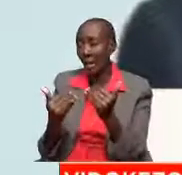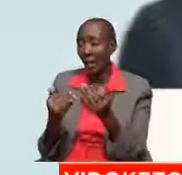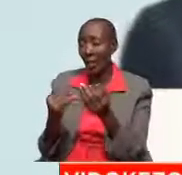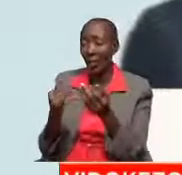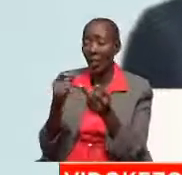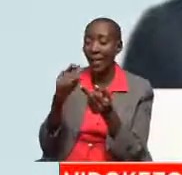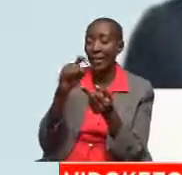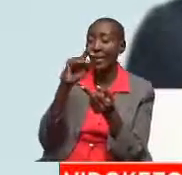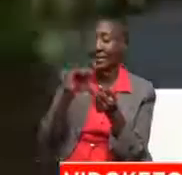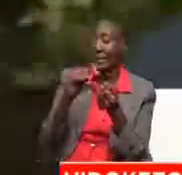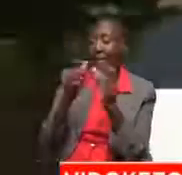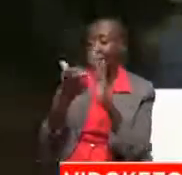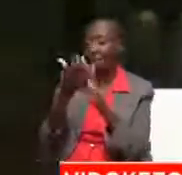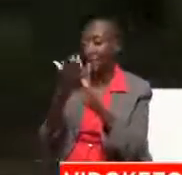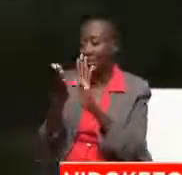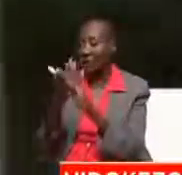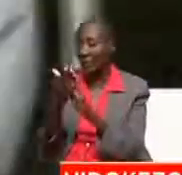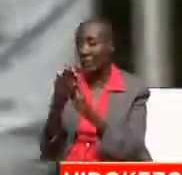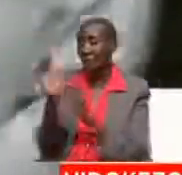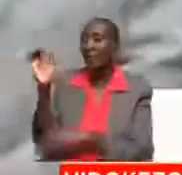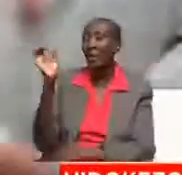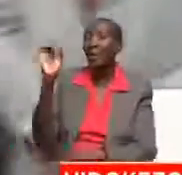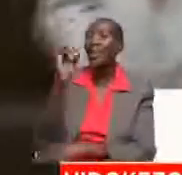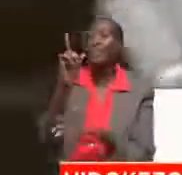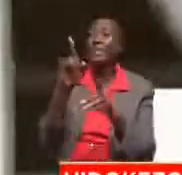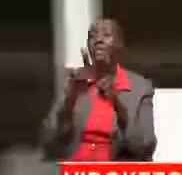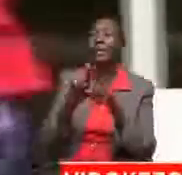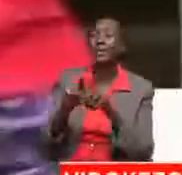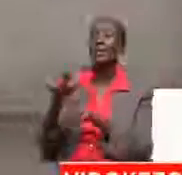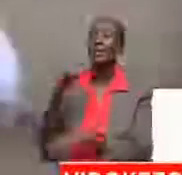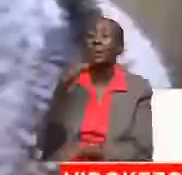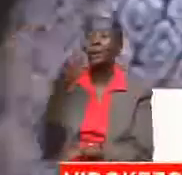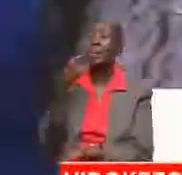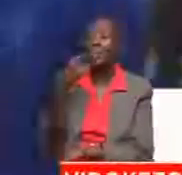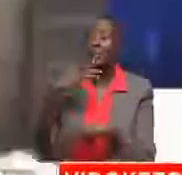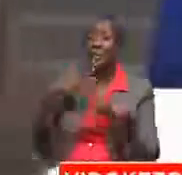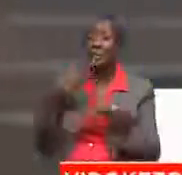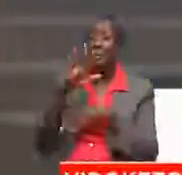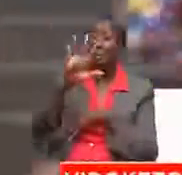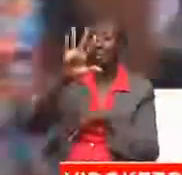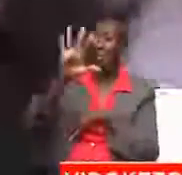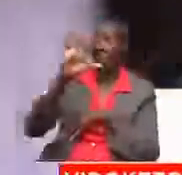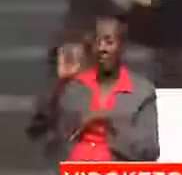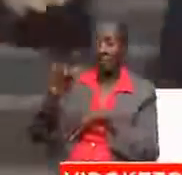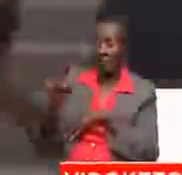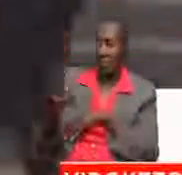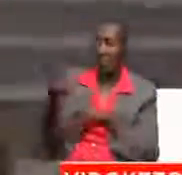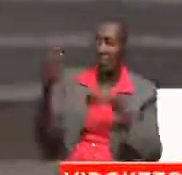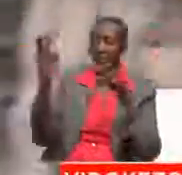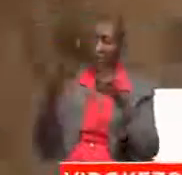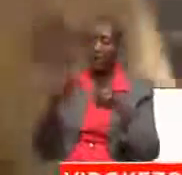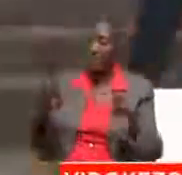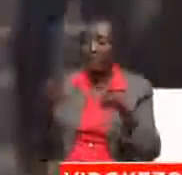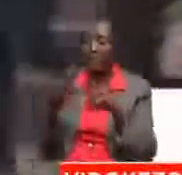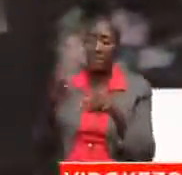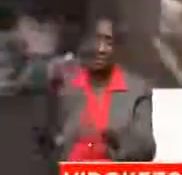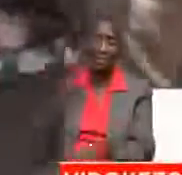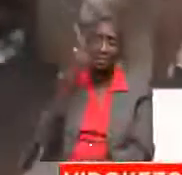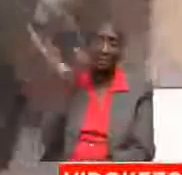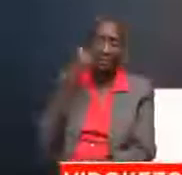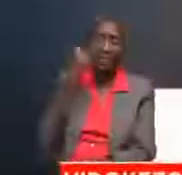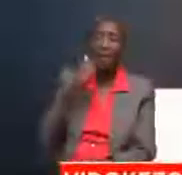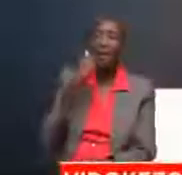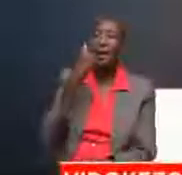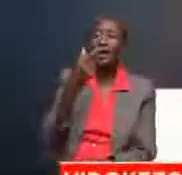tests very quickly. Waziri pia amesema kuwa watu 5000 wamefanyiwa utafiti wa virusi hivyo kufikia sasa, akisema